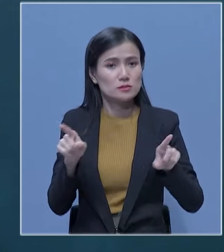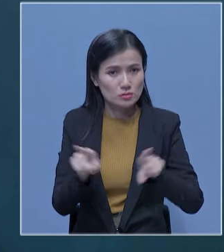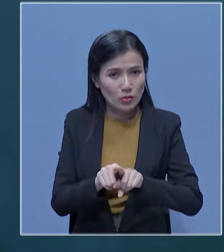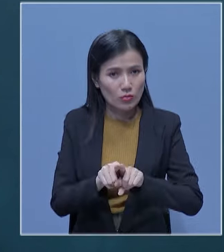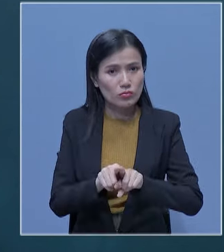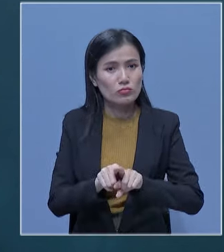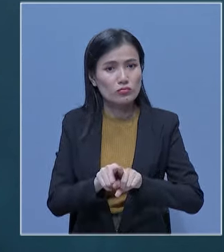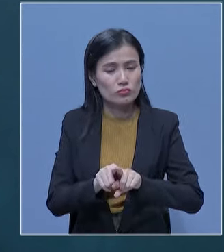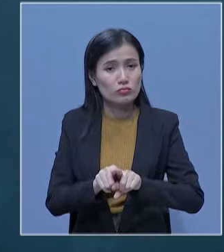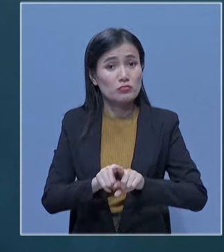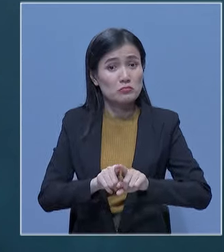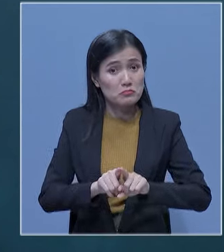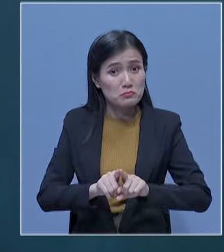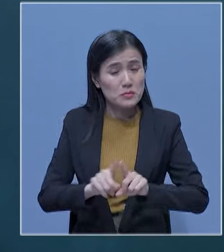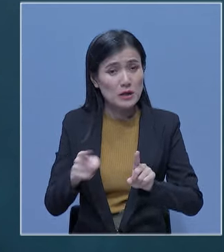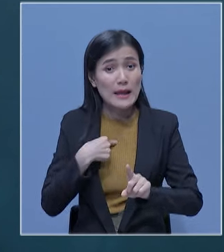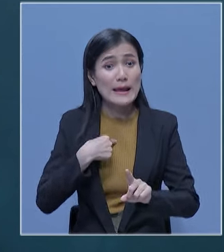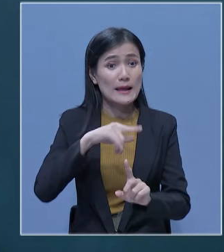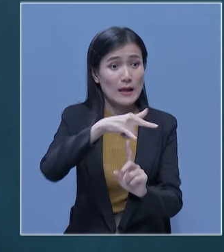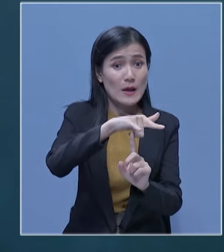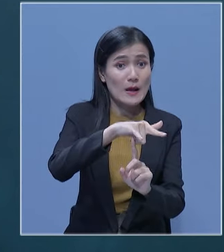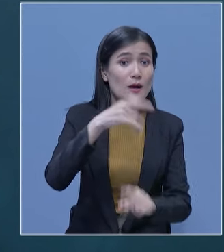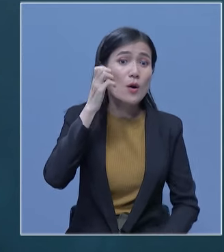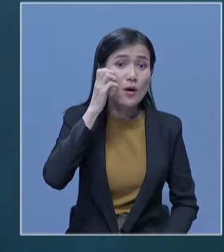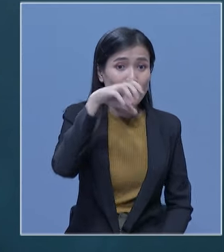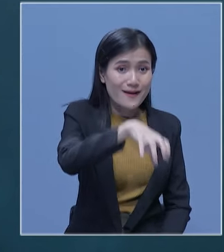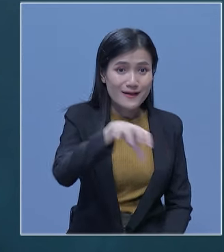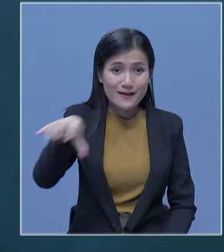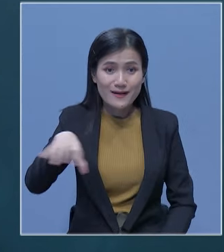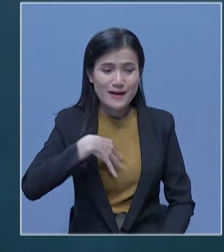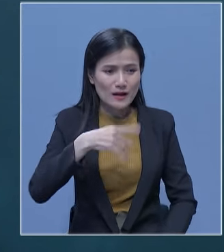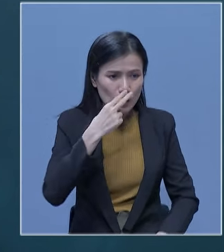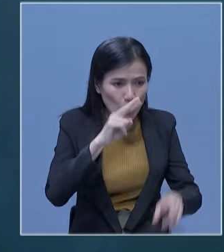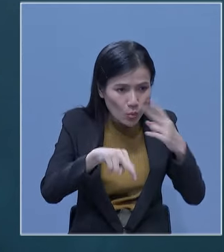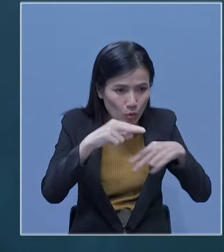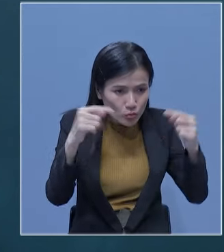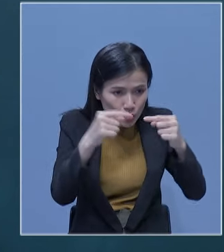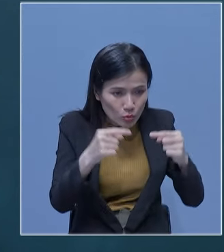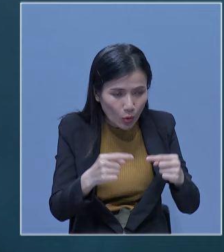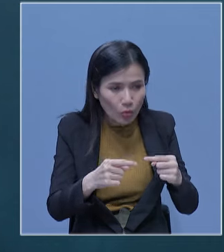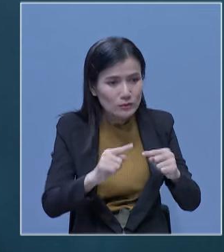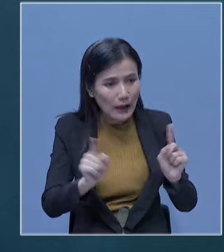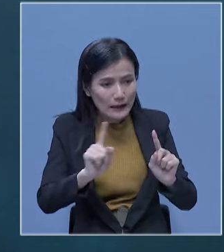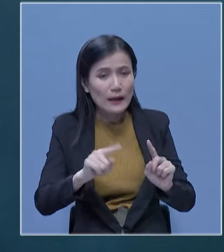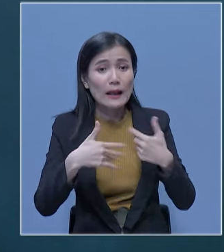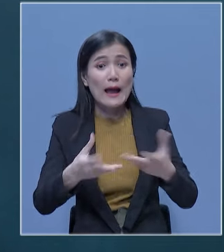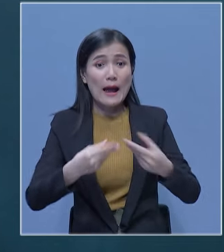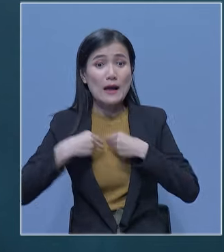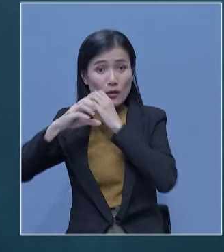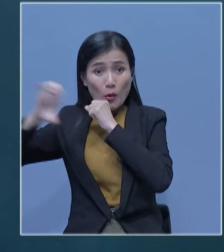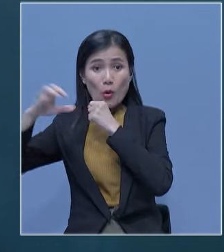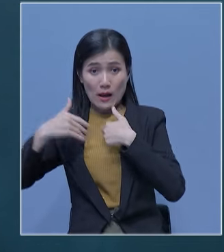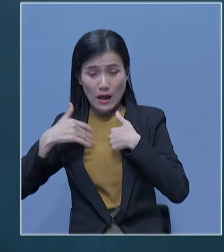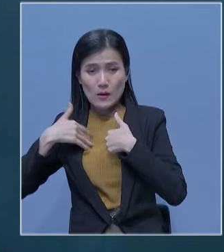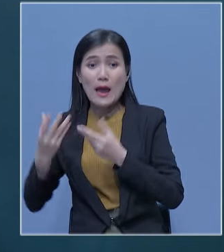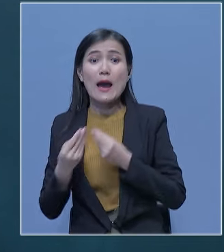จะส่งกลับให้กสทช.โดยกสทช.จะประสานข้อมูลทั้งหมดค่ะกลับไปยังปปง.ส่วนปปง.พอ